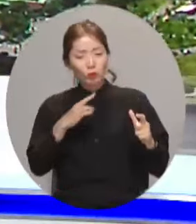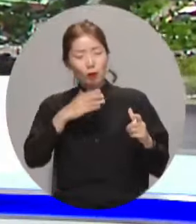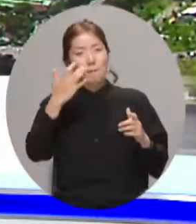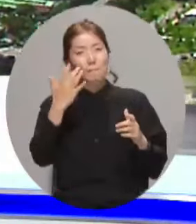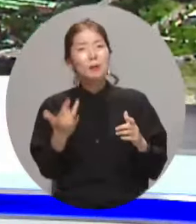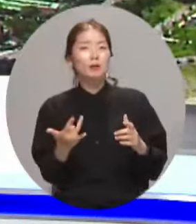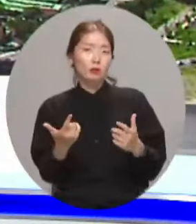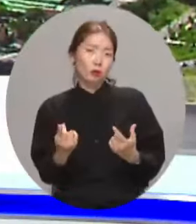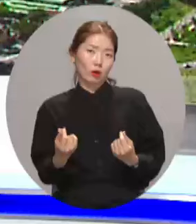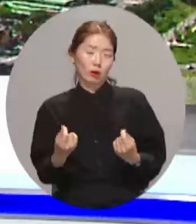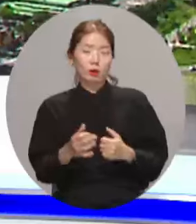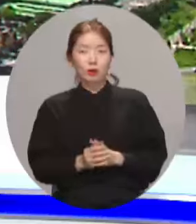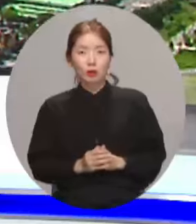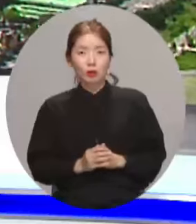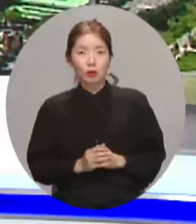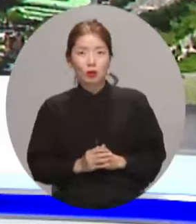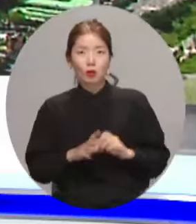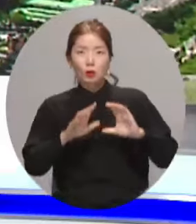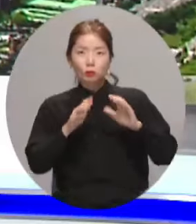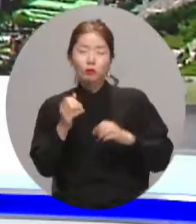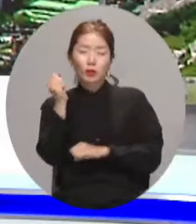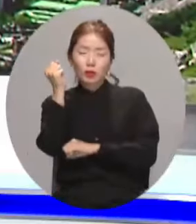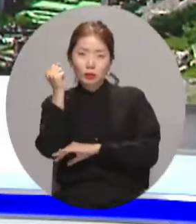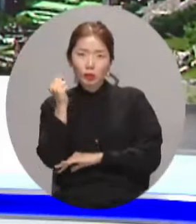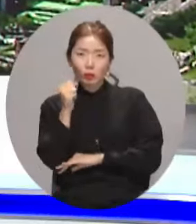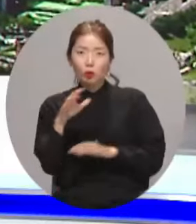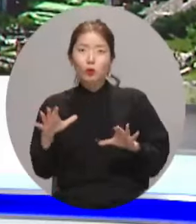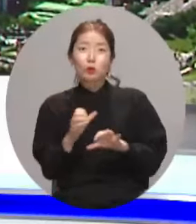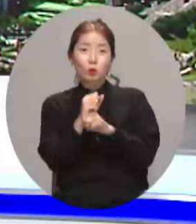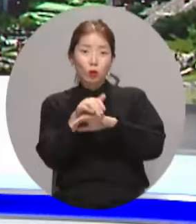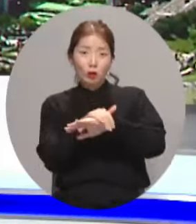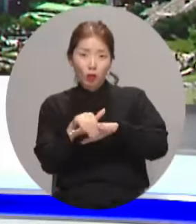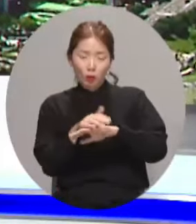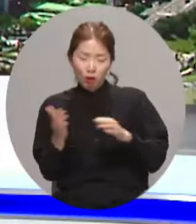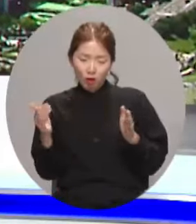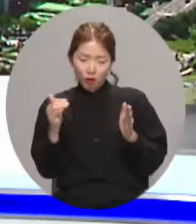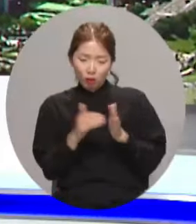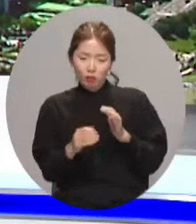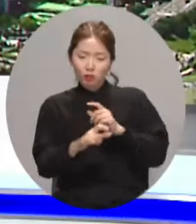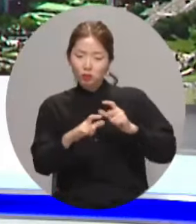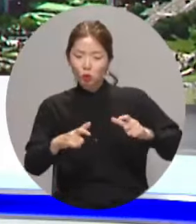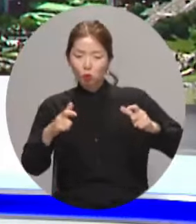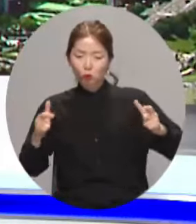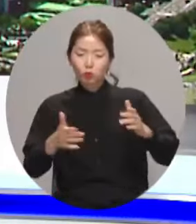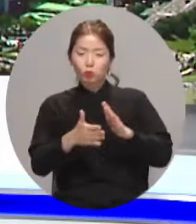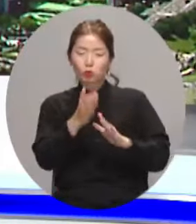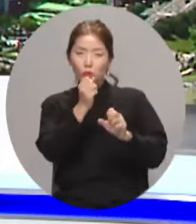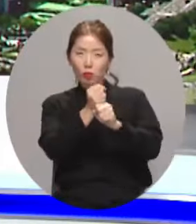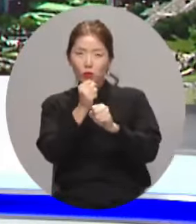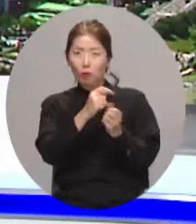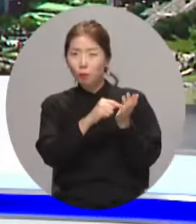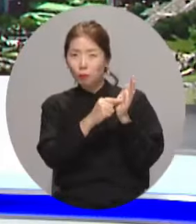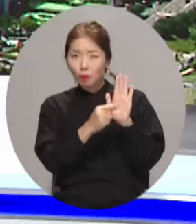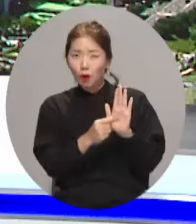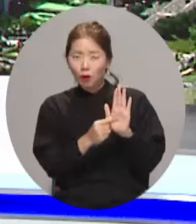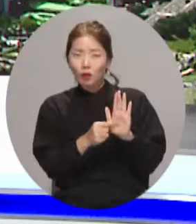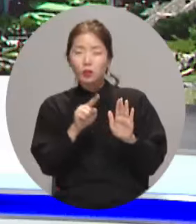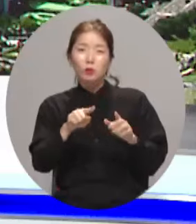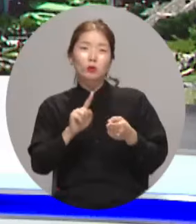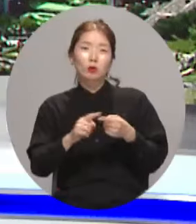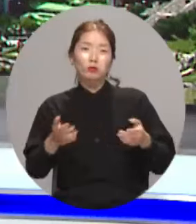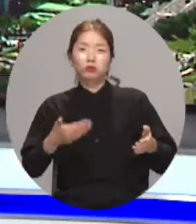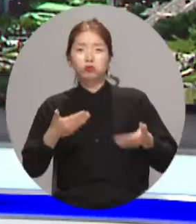셈이기 때문인데요. 국가 개발의 근간인 국토종합계획까지 메가시티 위주의 재편을 예고하면서 발등엔